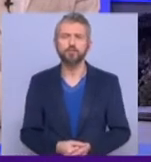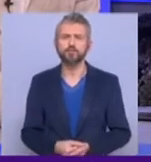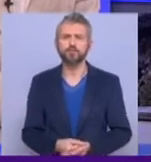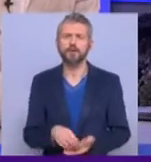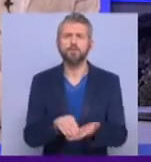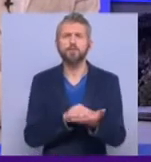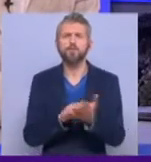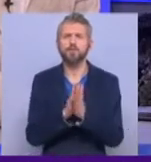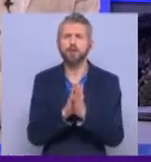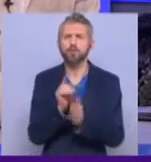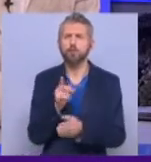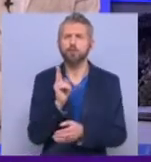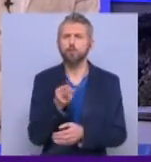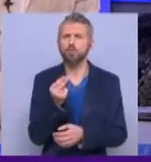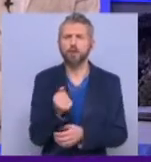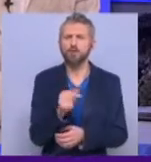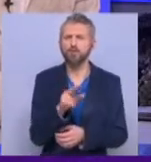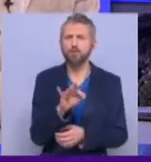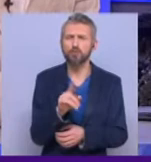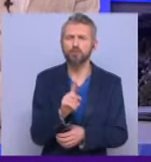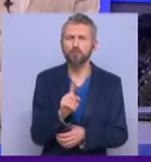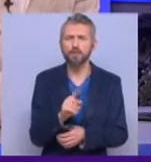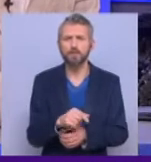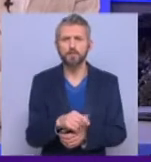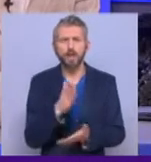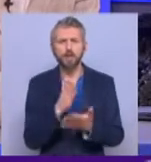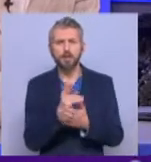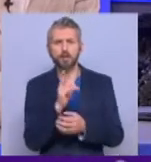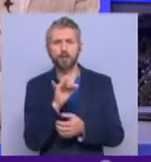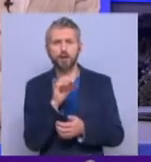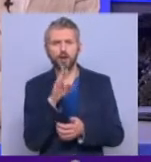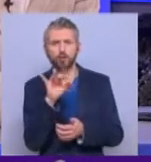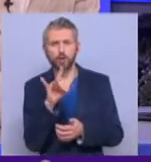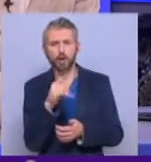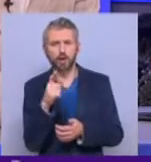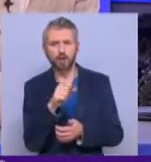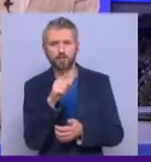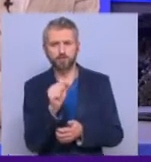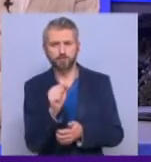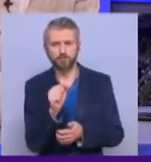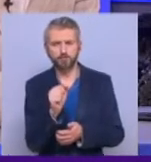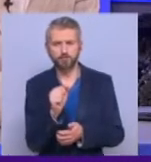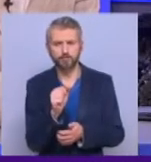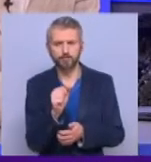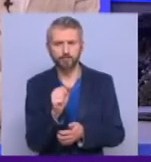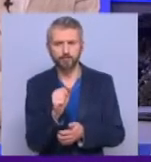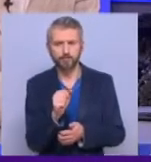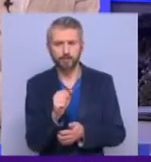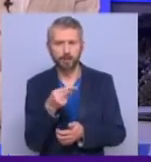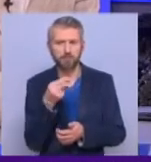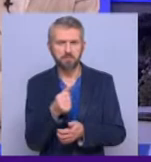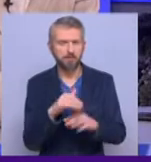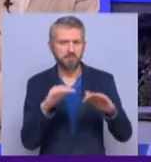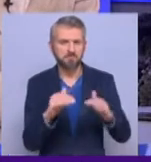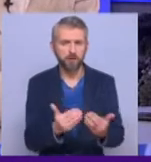Повторіть, будь ласка, той, хто платить, по чому перший? Є коректор газу. Коректор газу? Він платить